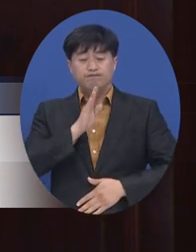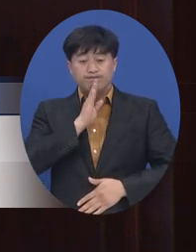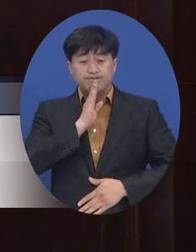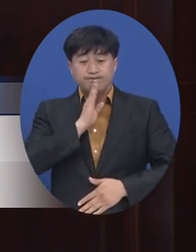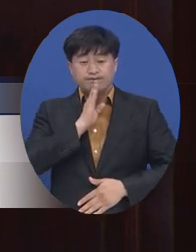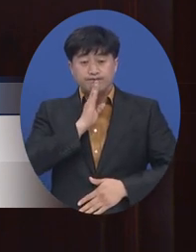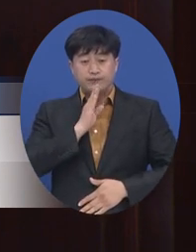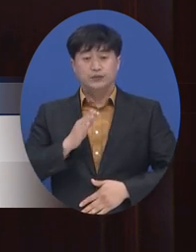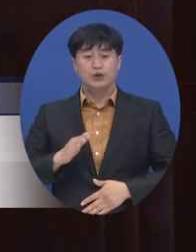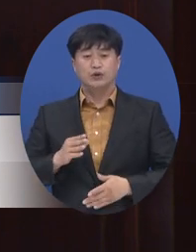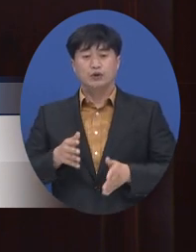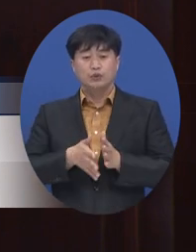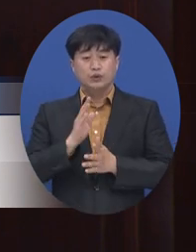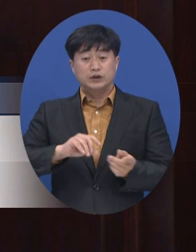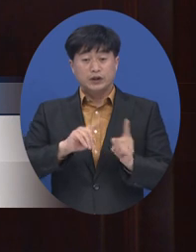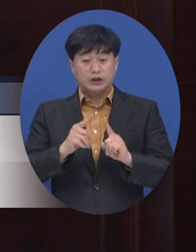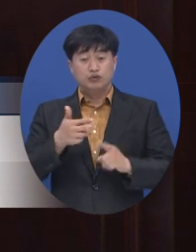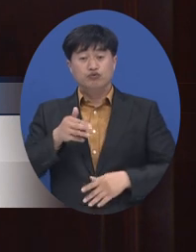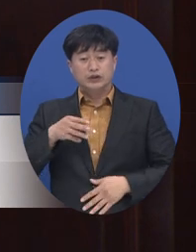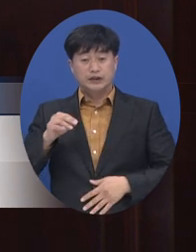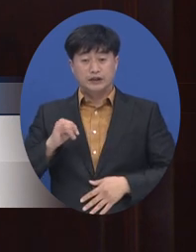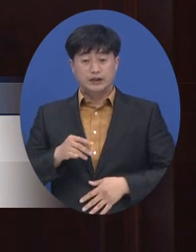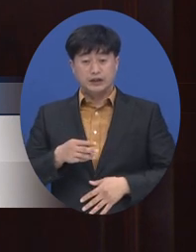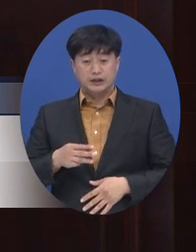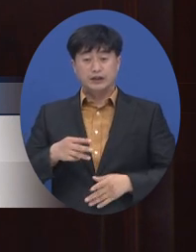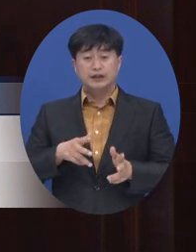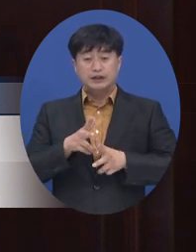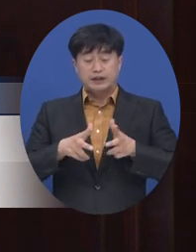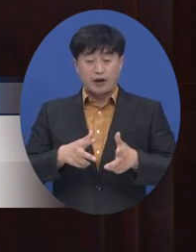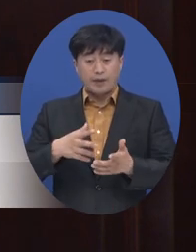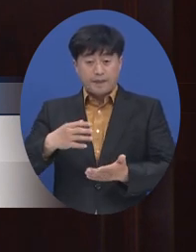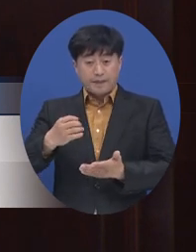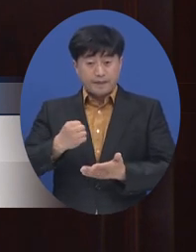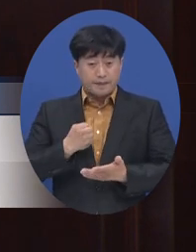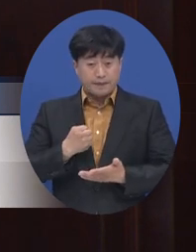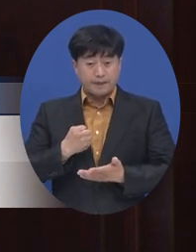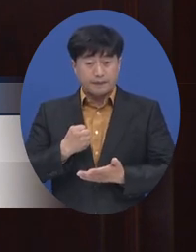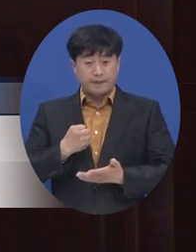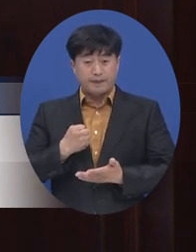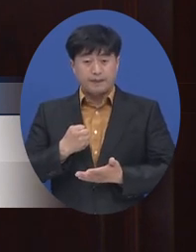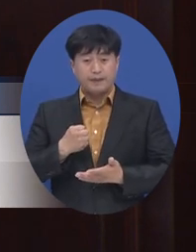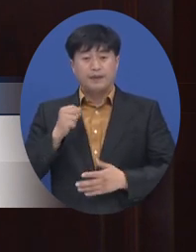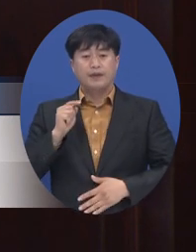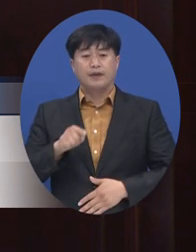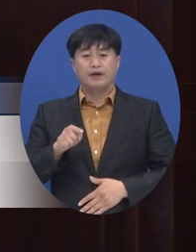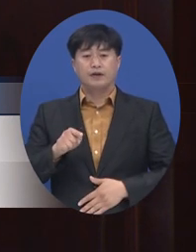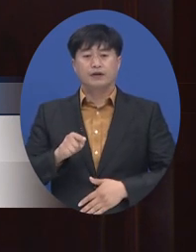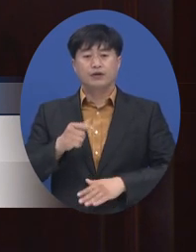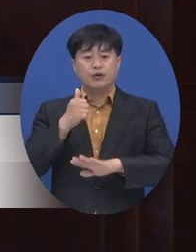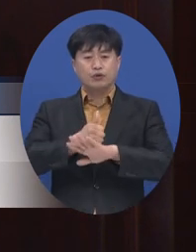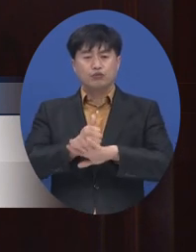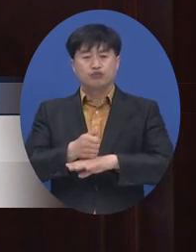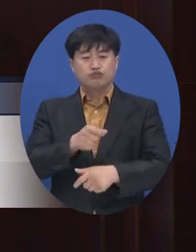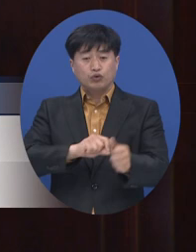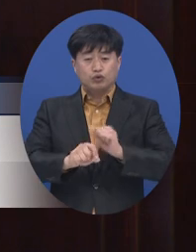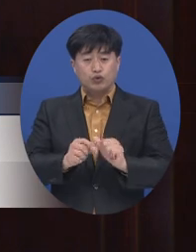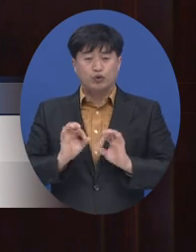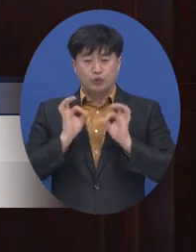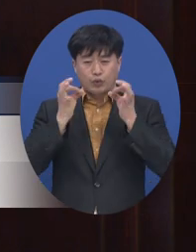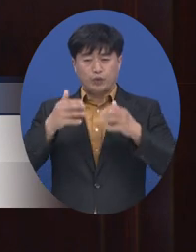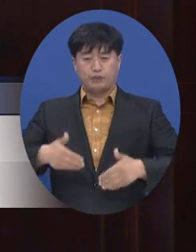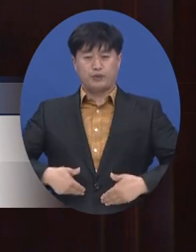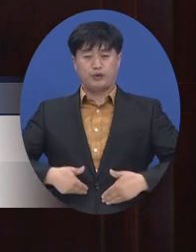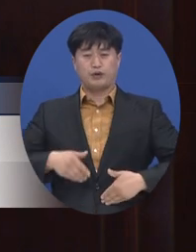보면 이제 으 우리가 이제 도시는 유진 사업을 그 이 그 딴에는 거식 10배 이제 적극적인 제